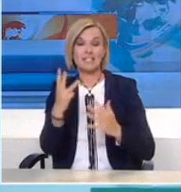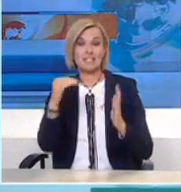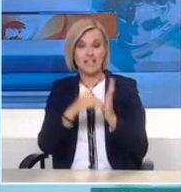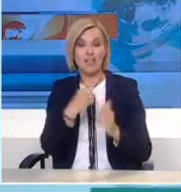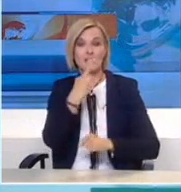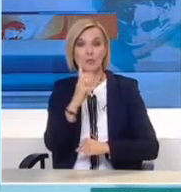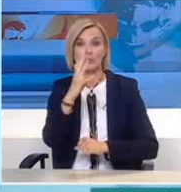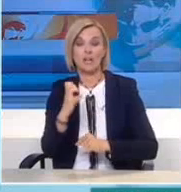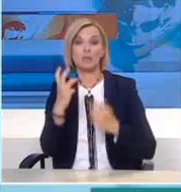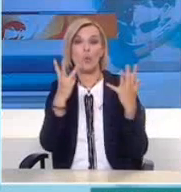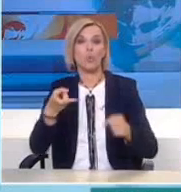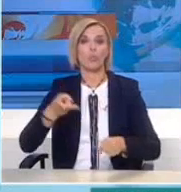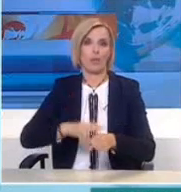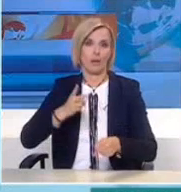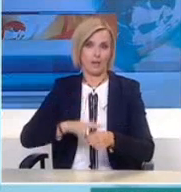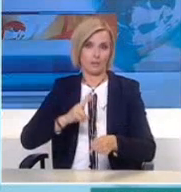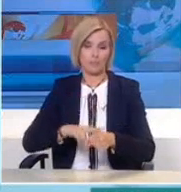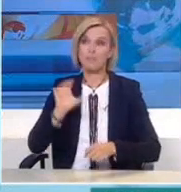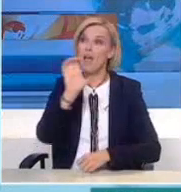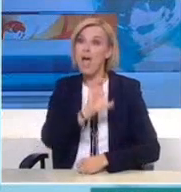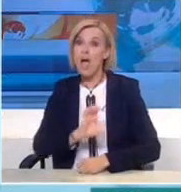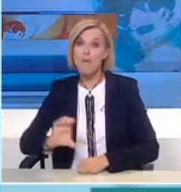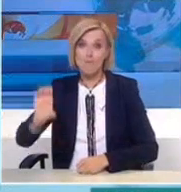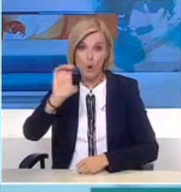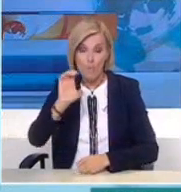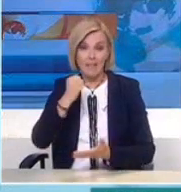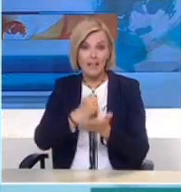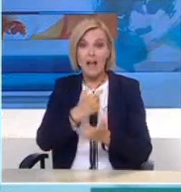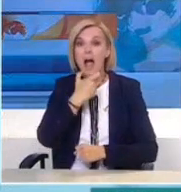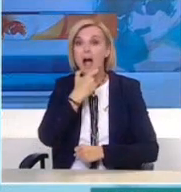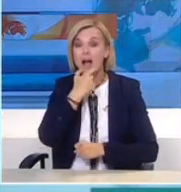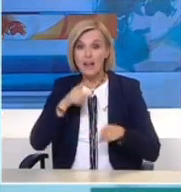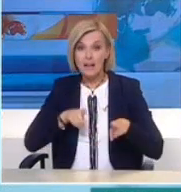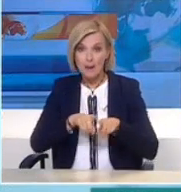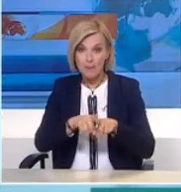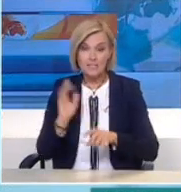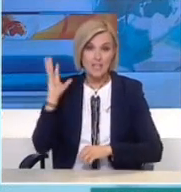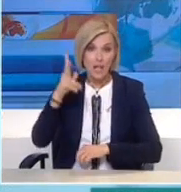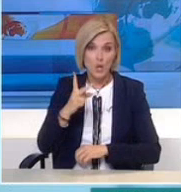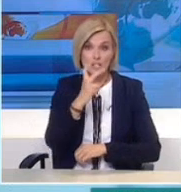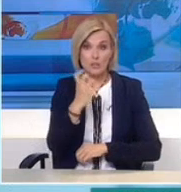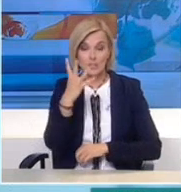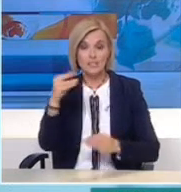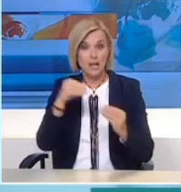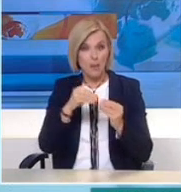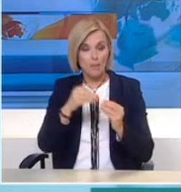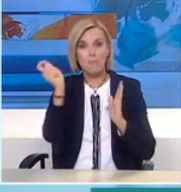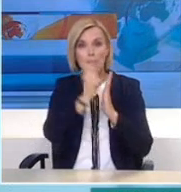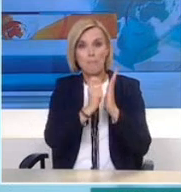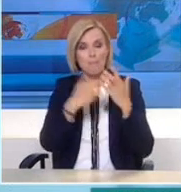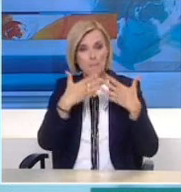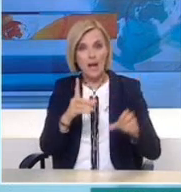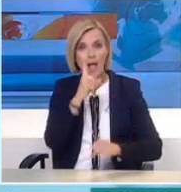193.148 θάνατοι. Στην Ευρώπη και το Ηνωμένο Βασίλειο, έως 24 Απριλίου, έχουν καταγραφεί περισσότερες